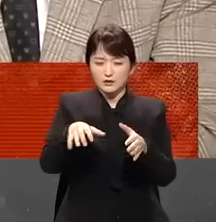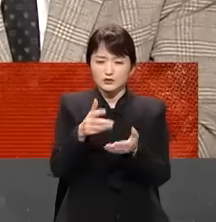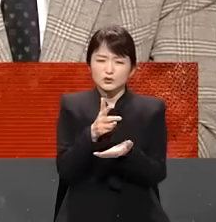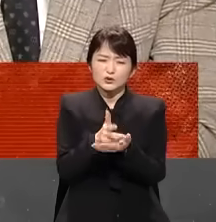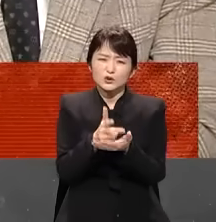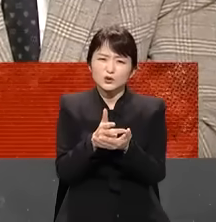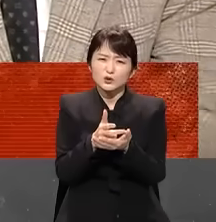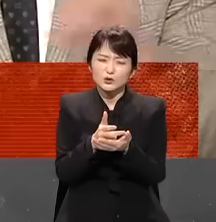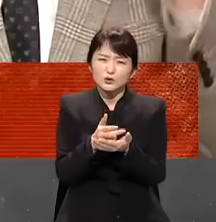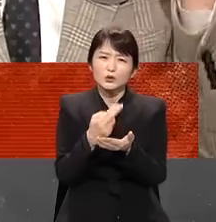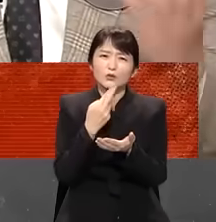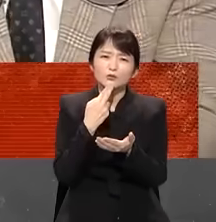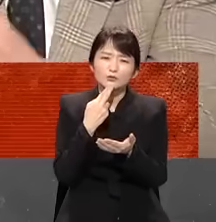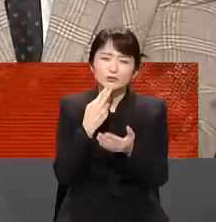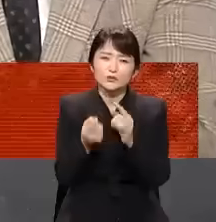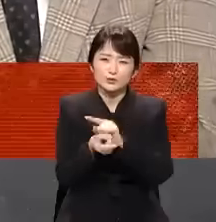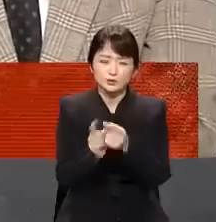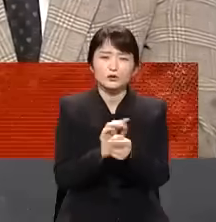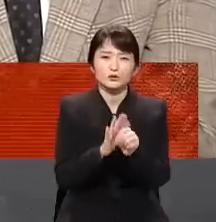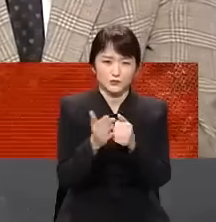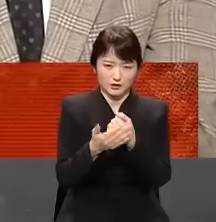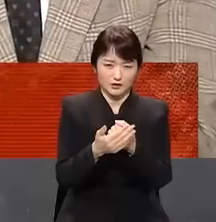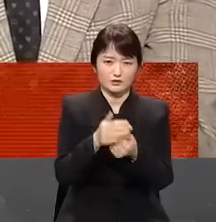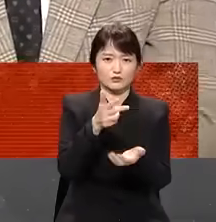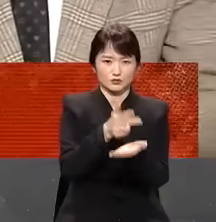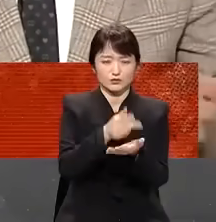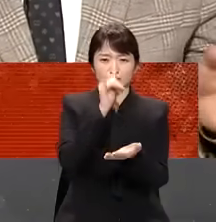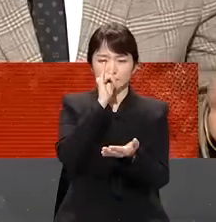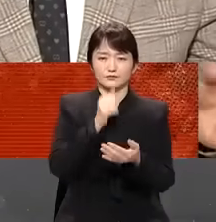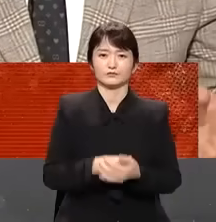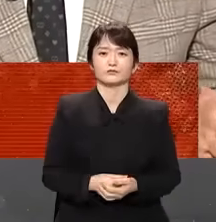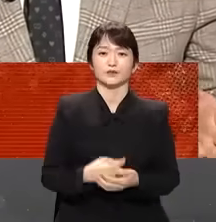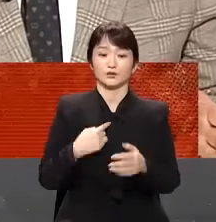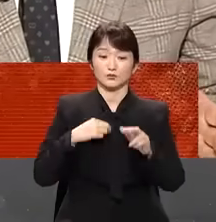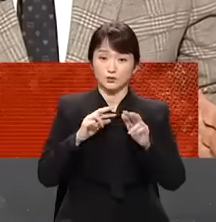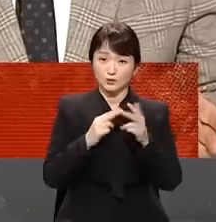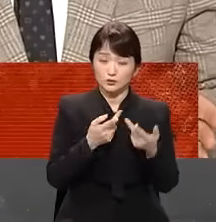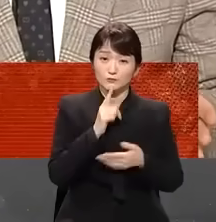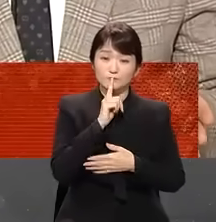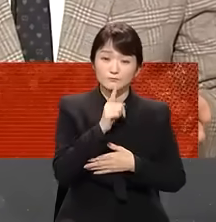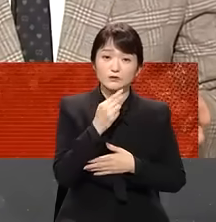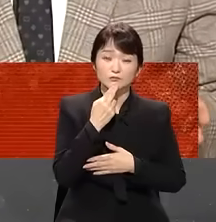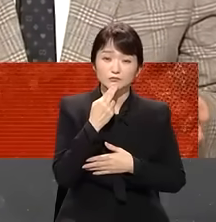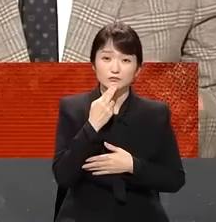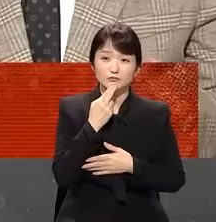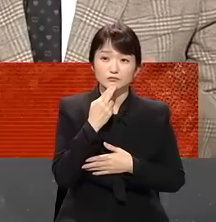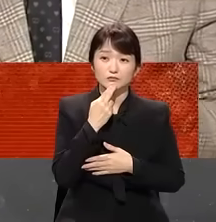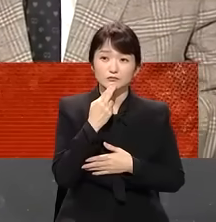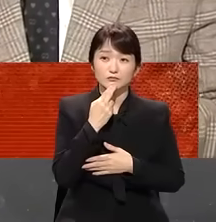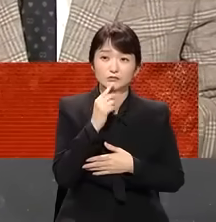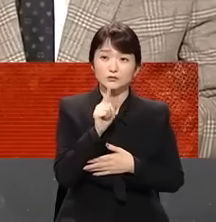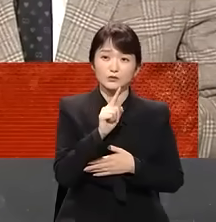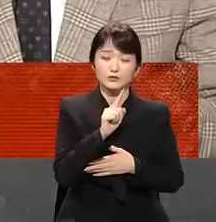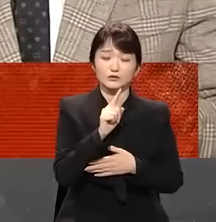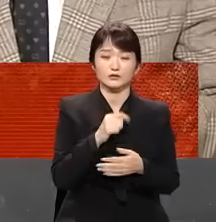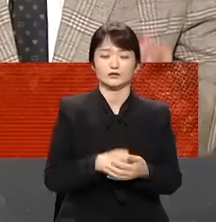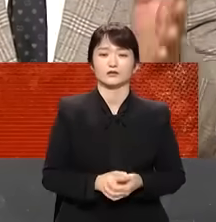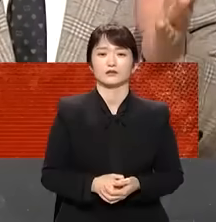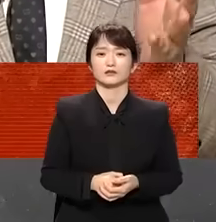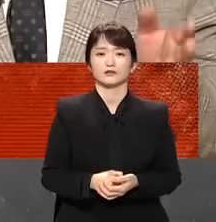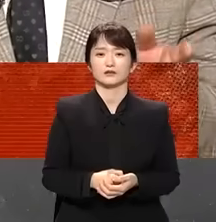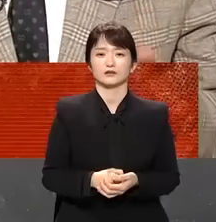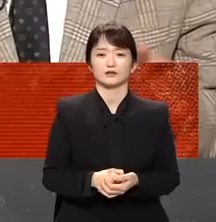많이 하고 있다고 하거든요 본인 주장은 뭐 없으니까 된다고 하지만 아마 뭐 법을 모르거나